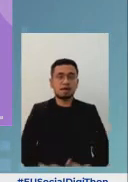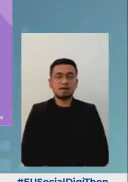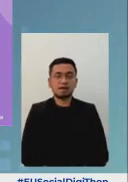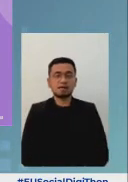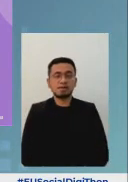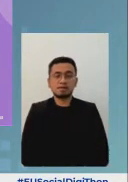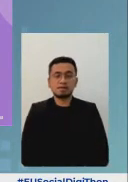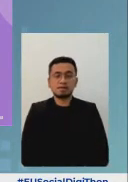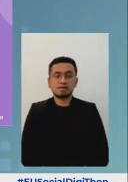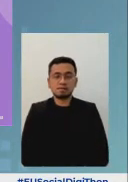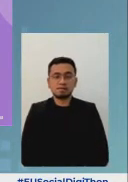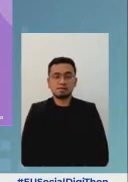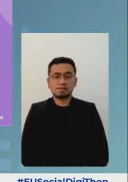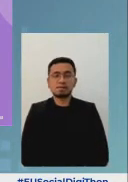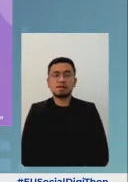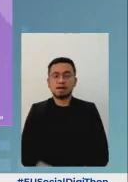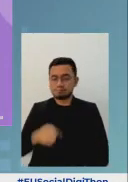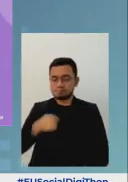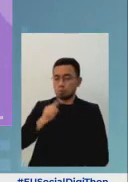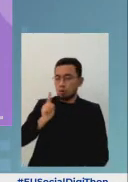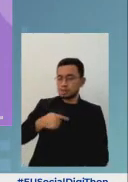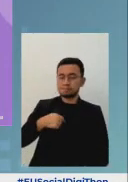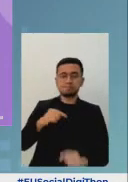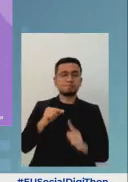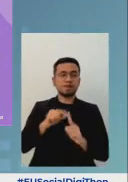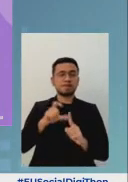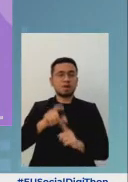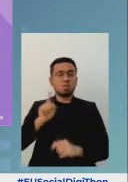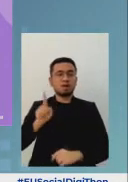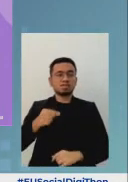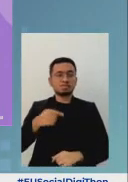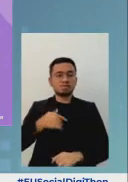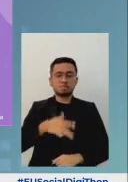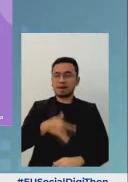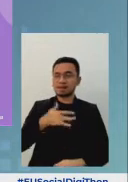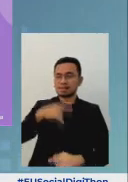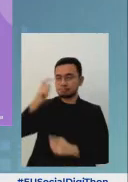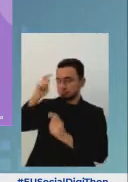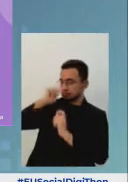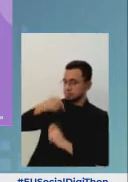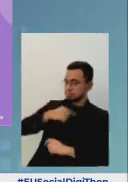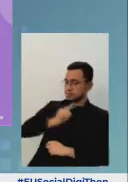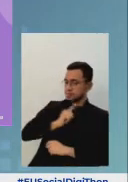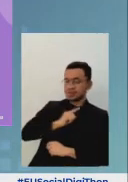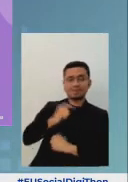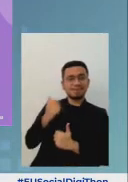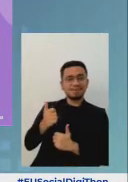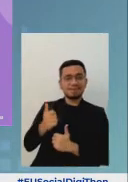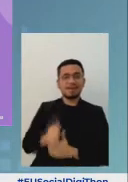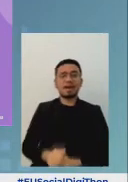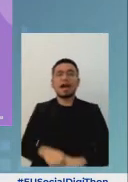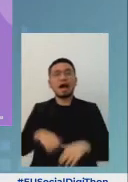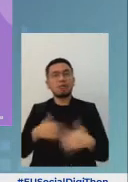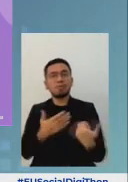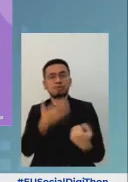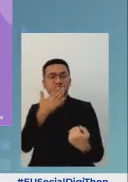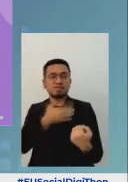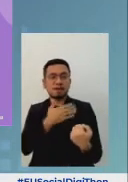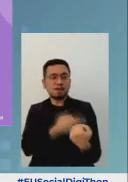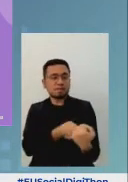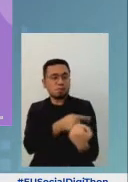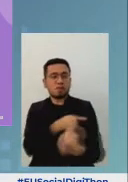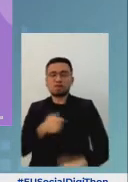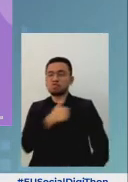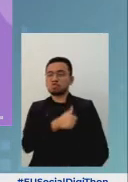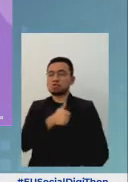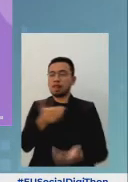supaya kita lebih percaya diri, supaya lebih menghargai diri kita sendiri, supaya kita punya keterampilan sosial yang jauh lebih